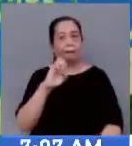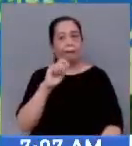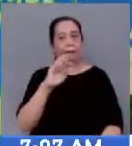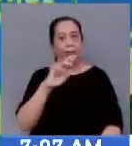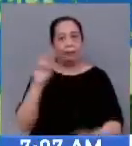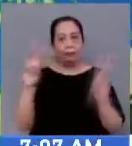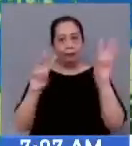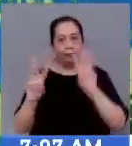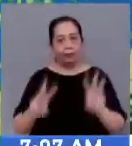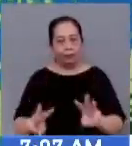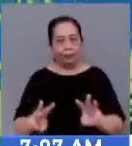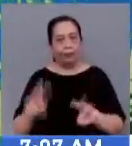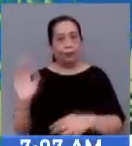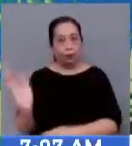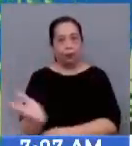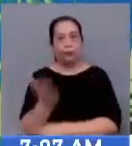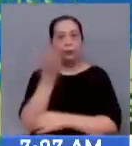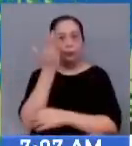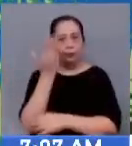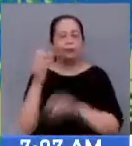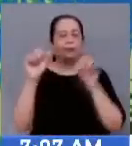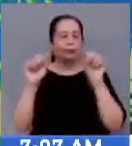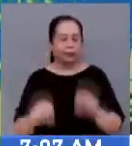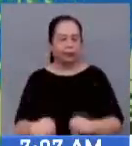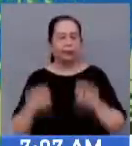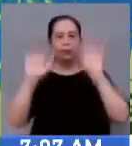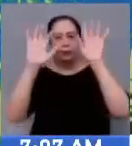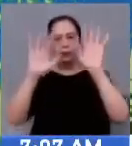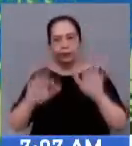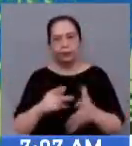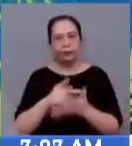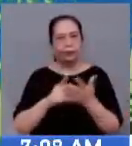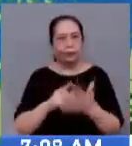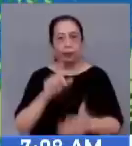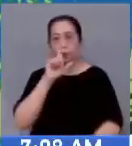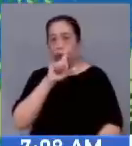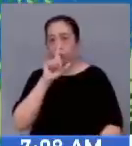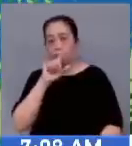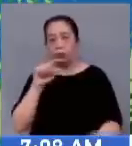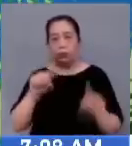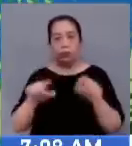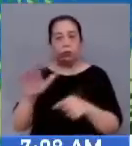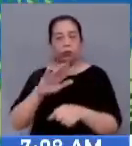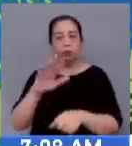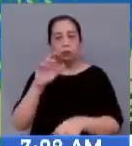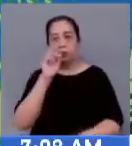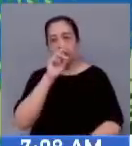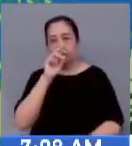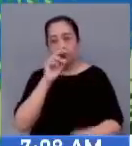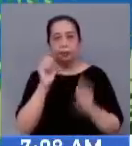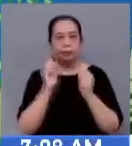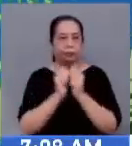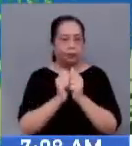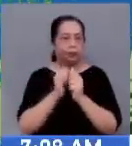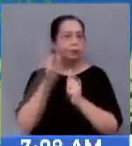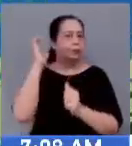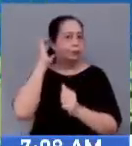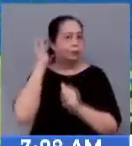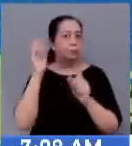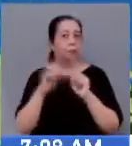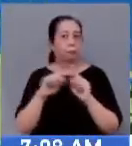sa umaga, posible ng ulan sa ilang bahagi ng Luzon, dyan sa buong Visayas, maging sa Mindanao. Pero pagdating ng